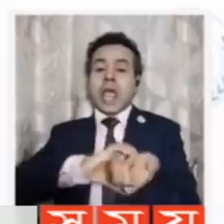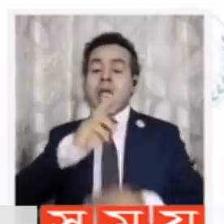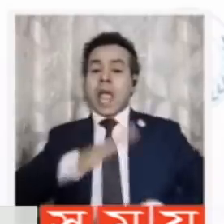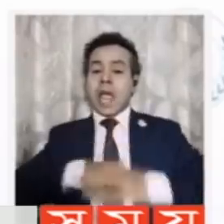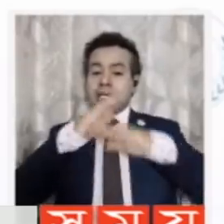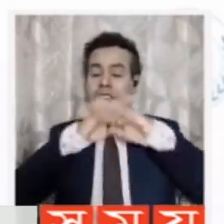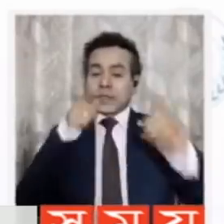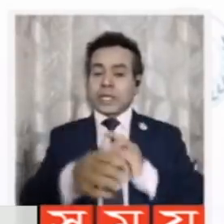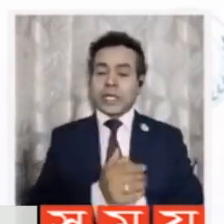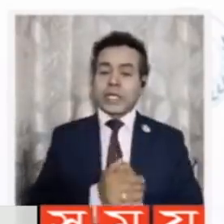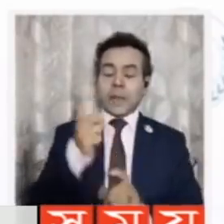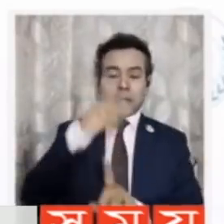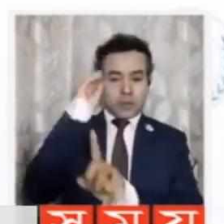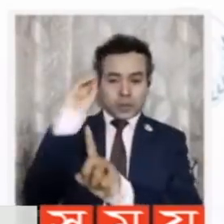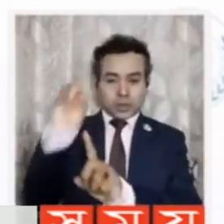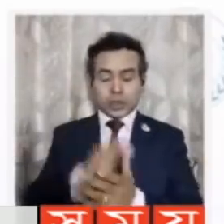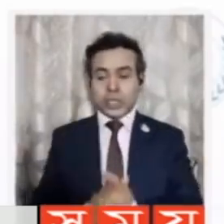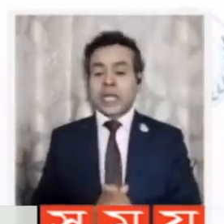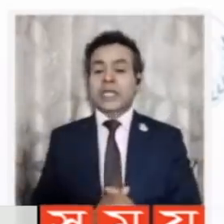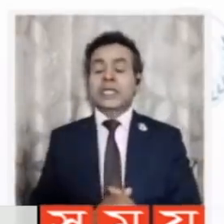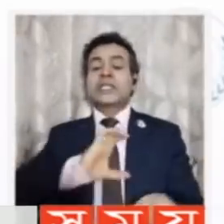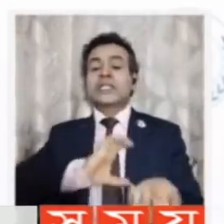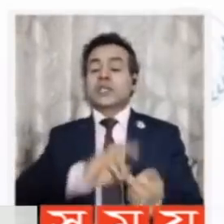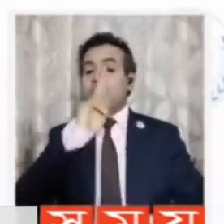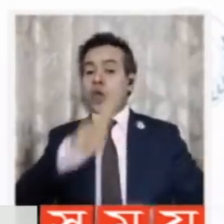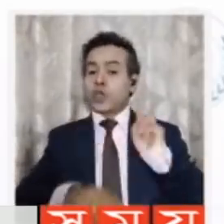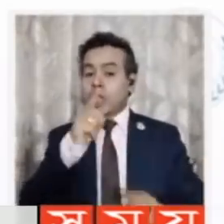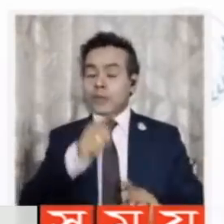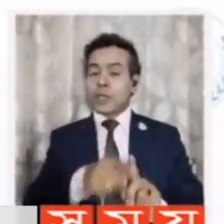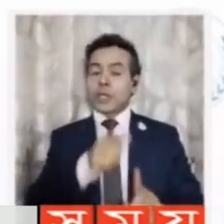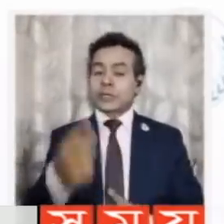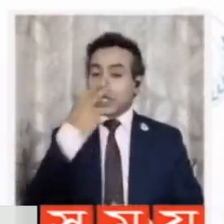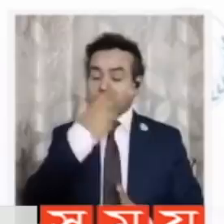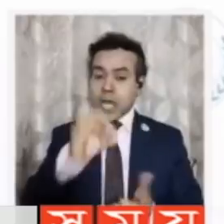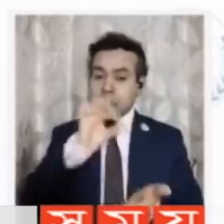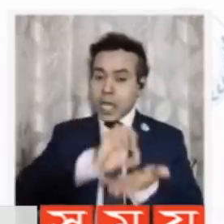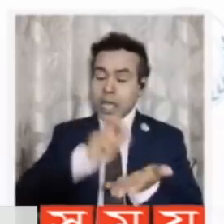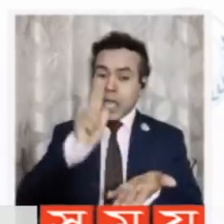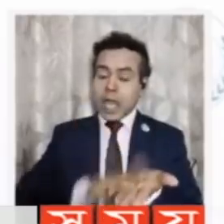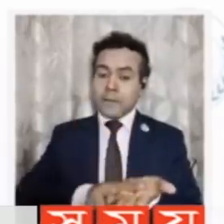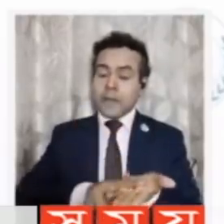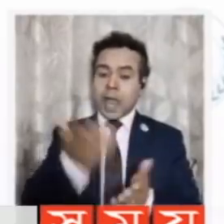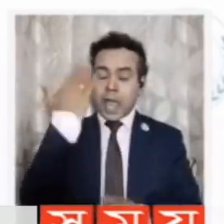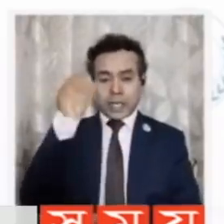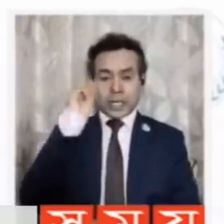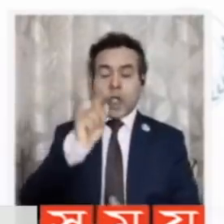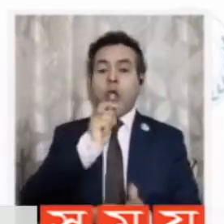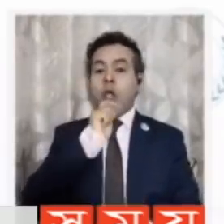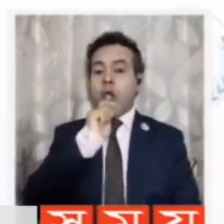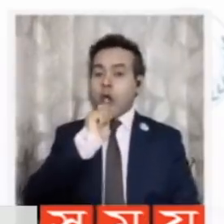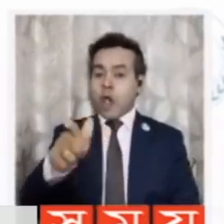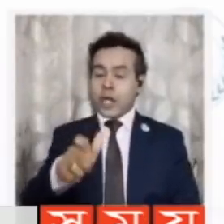অধিদপ্তর থেকে নির্ধারণ করা হয়েছে, বেসরকারি স্বাস্থ্য সেবা প্রতিষ্ঠান বা পরীক্ষাগার যারা পরীক্ষা